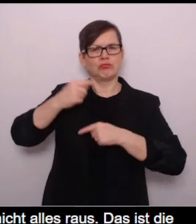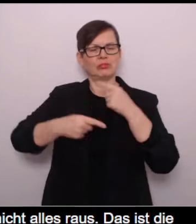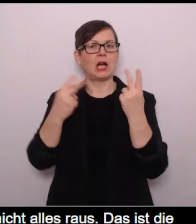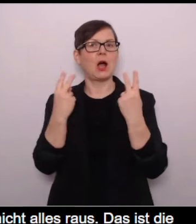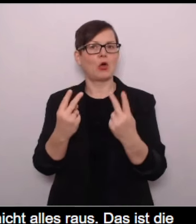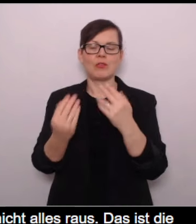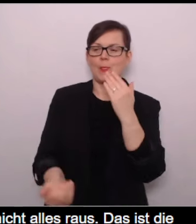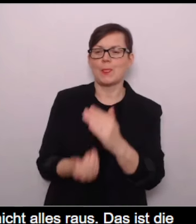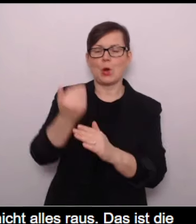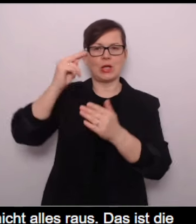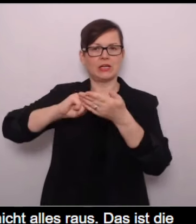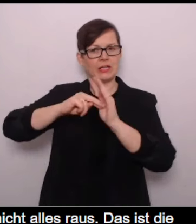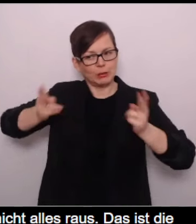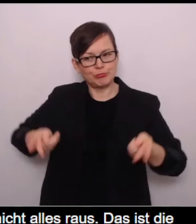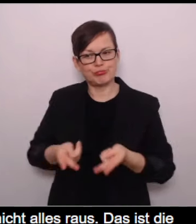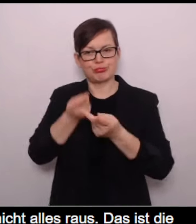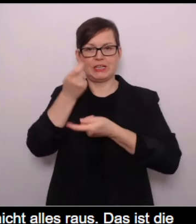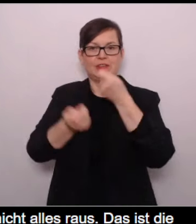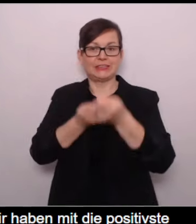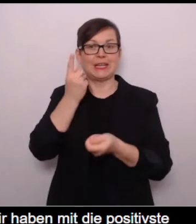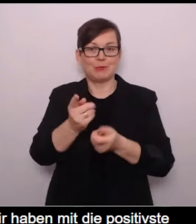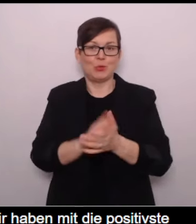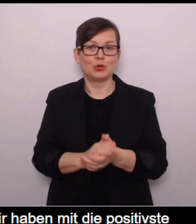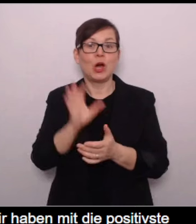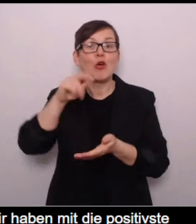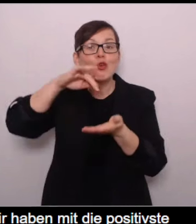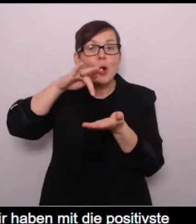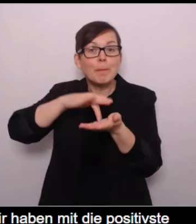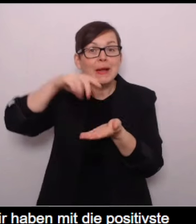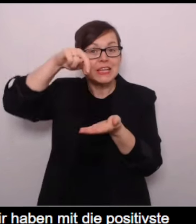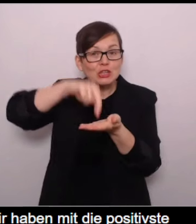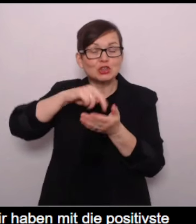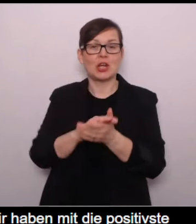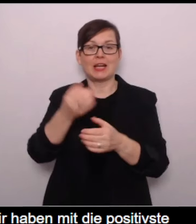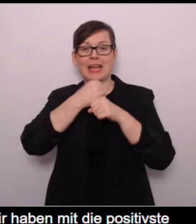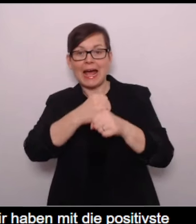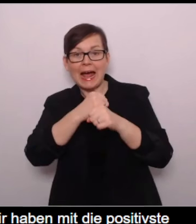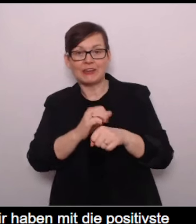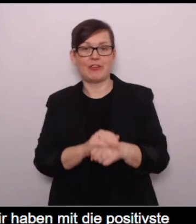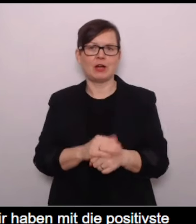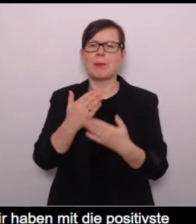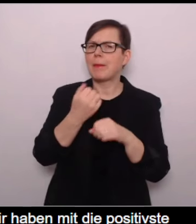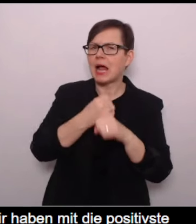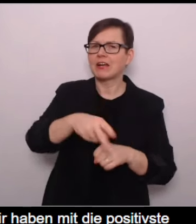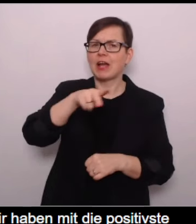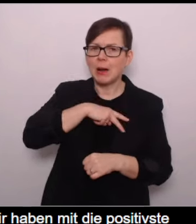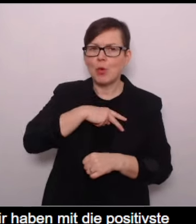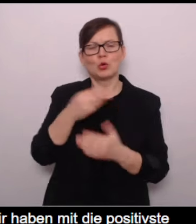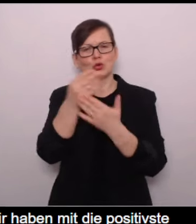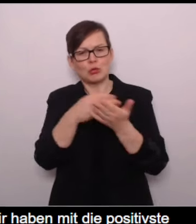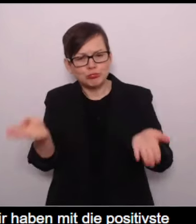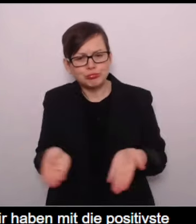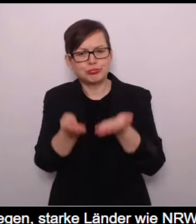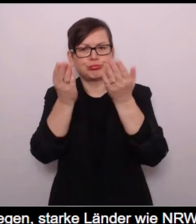Manches wird da risikobehaftet sein, aber wir glauben, dass es für die wirtschaftliche Entwicklung enorm ist, in neue Technologien zu investieren. Genauso wie in den